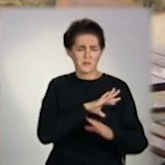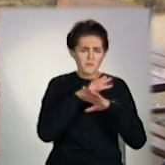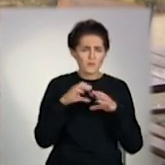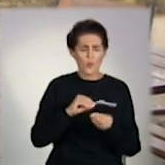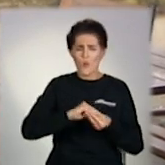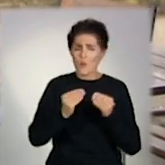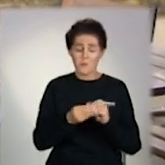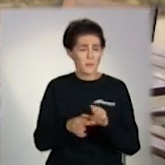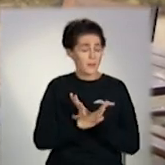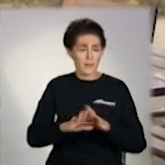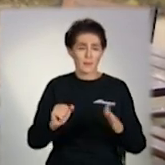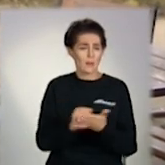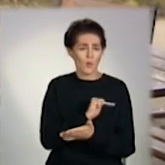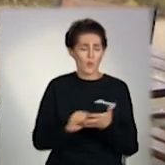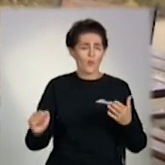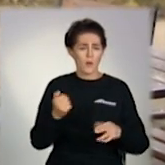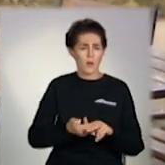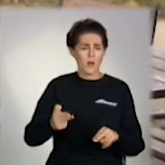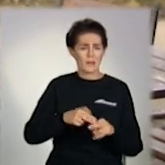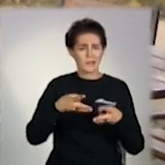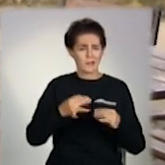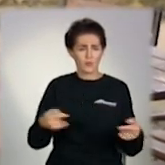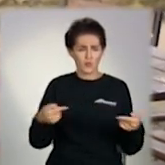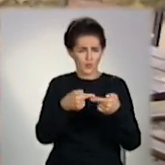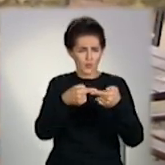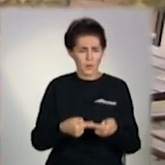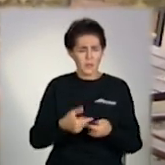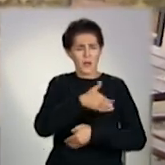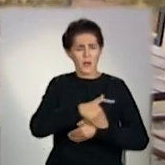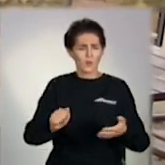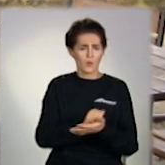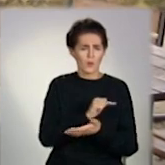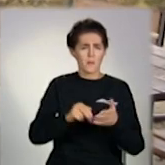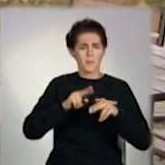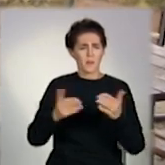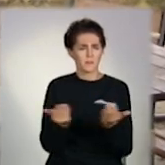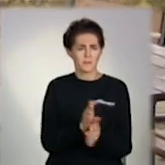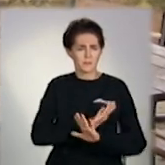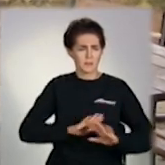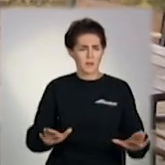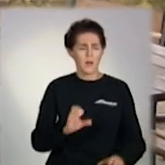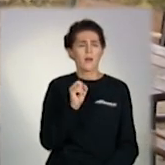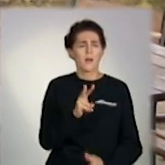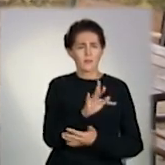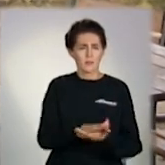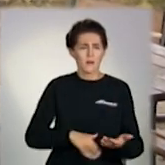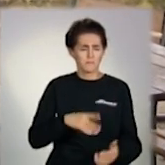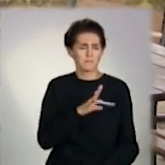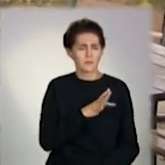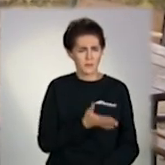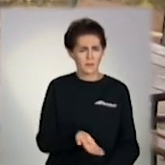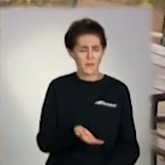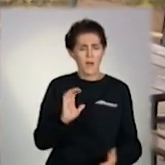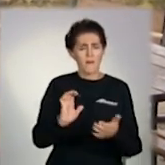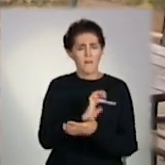ніяких проблем з документами. А це у них документи не совпадають, адрес совпадає, та паспорт не совпадає. Ну, як можна далі говорити?